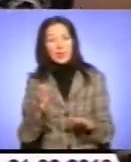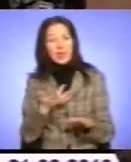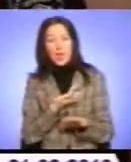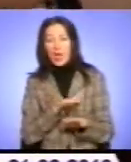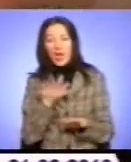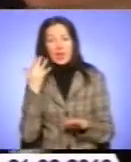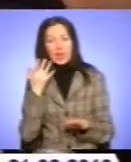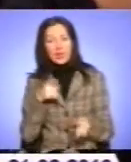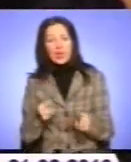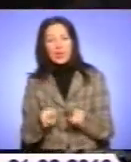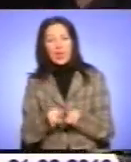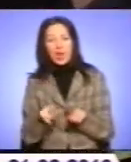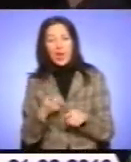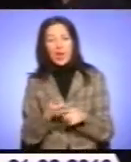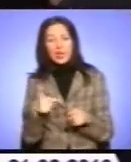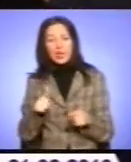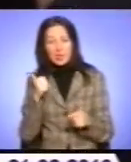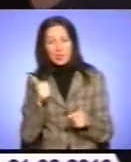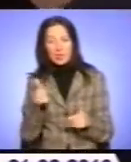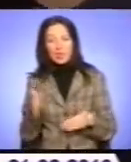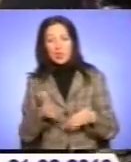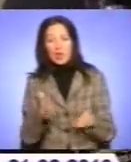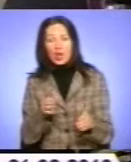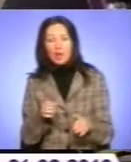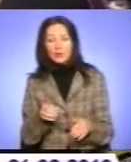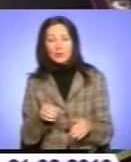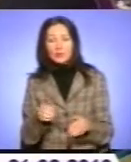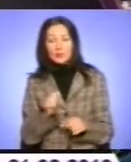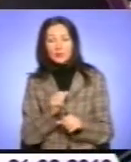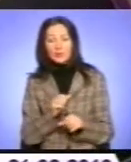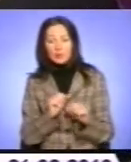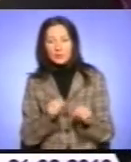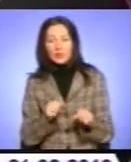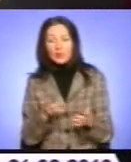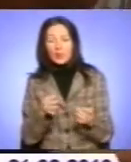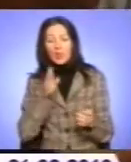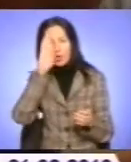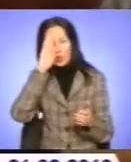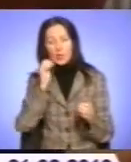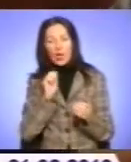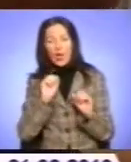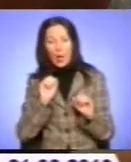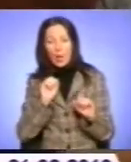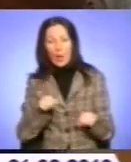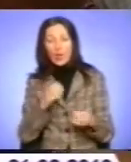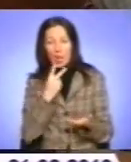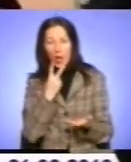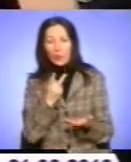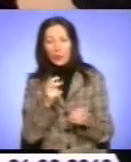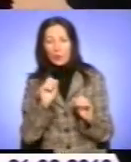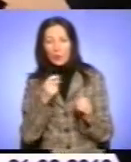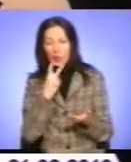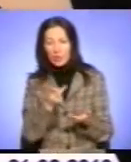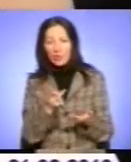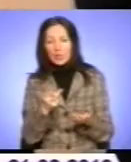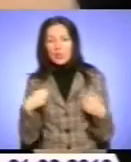А ще гостям провели екскурсію управління. Юнаки мали можливість роздивитись екіпірування та озброєння, яке використовують працівники ДАІ в повсякденній